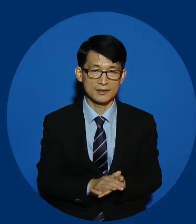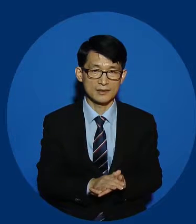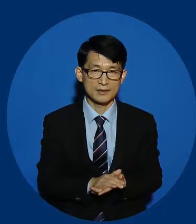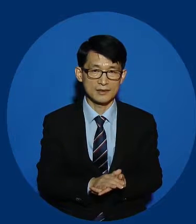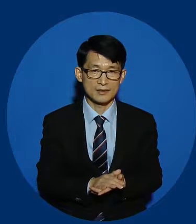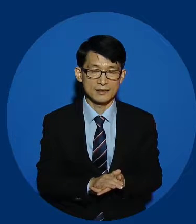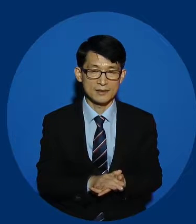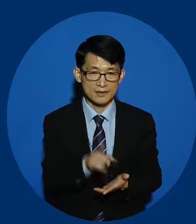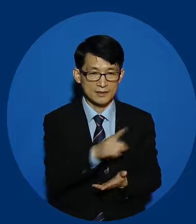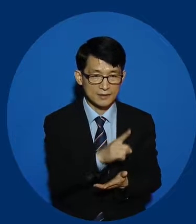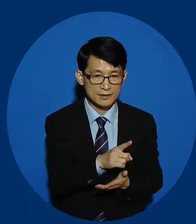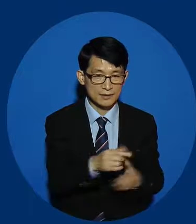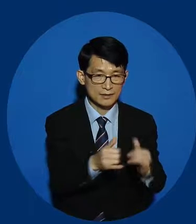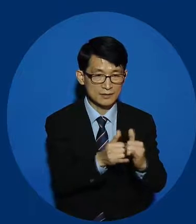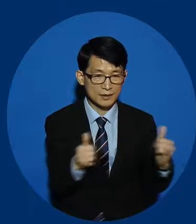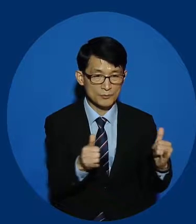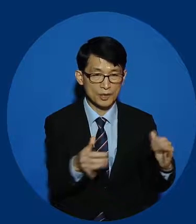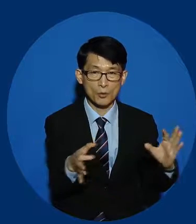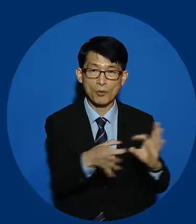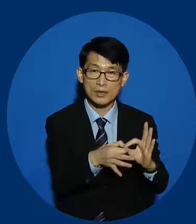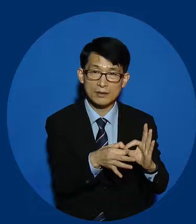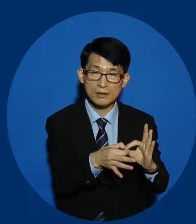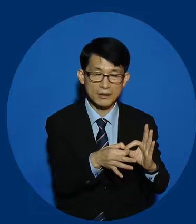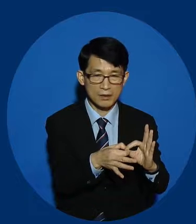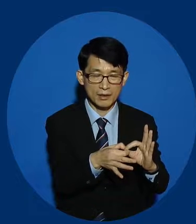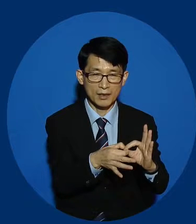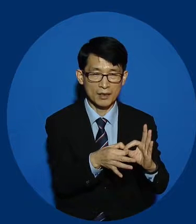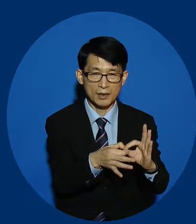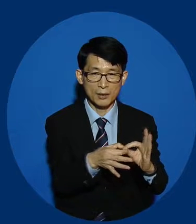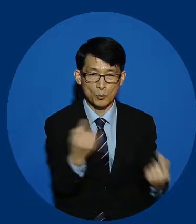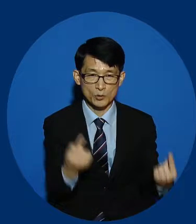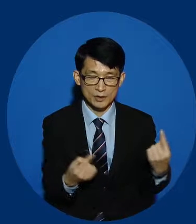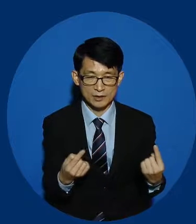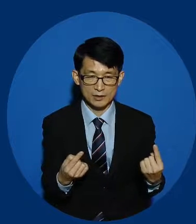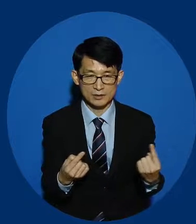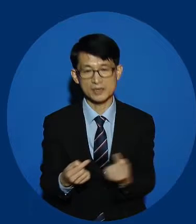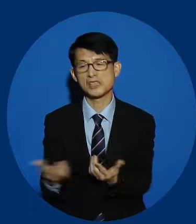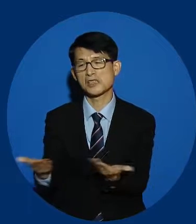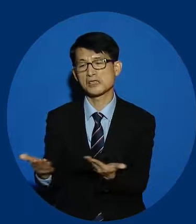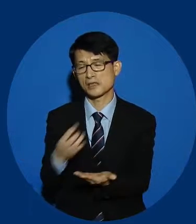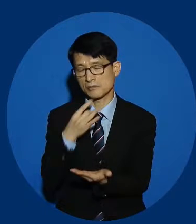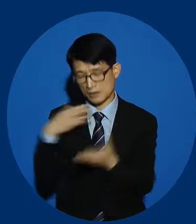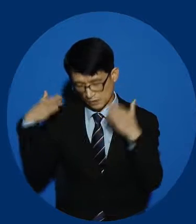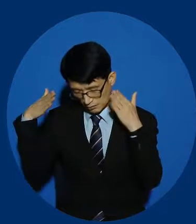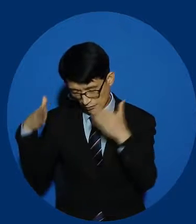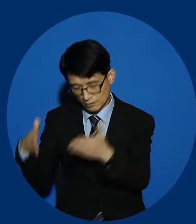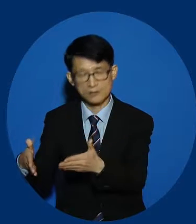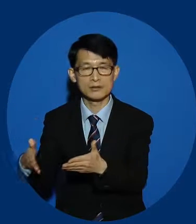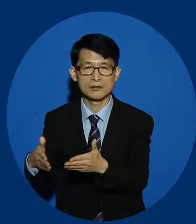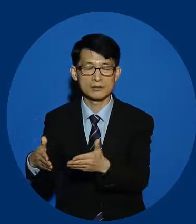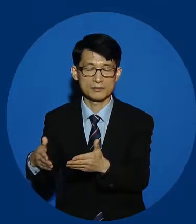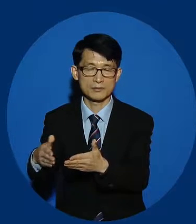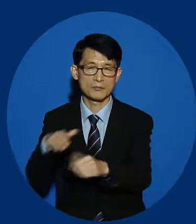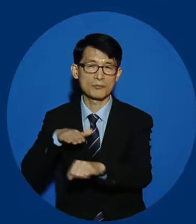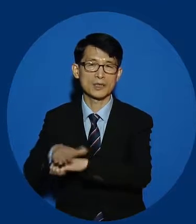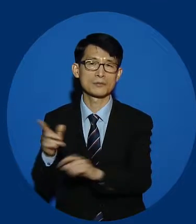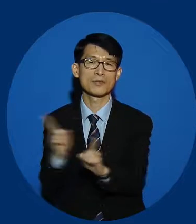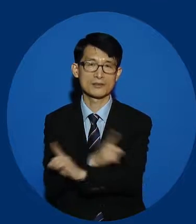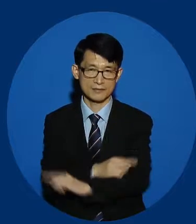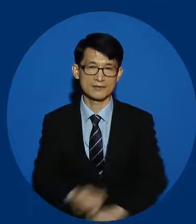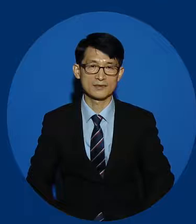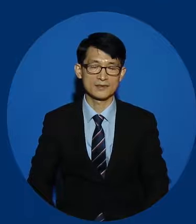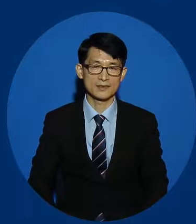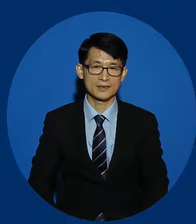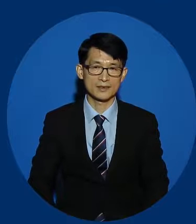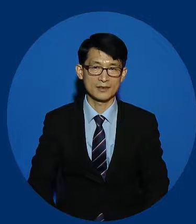그 인간과의 관계보다는 능력 중심의 평가로 좀 전환되고 있고, 행정안전부도